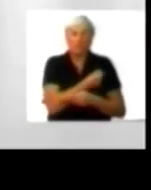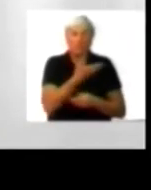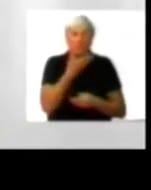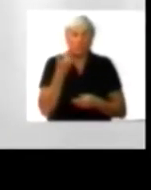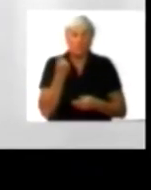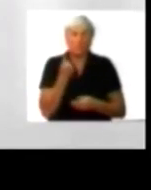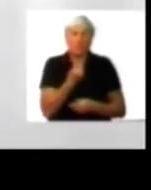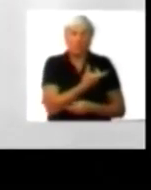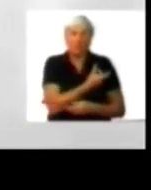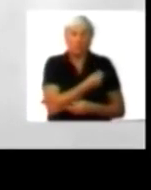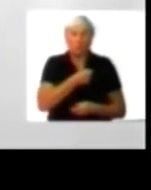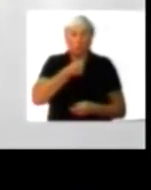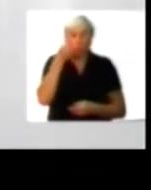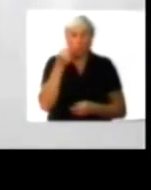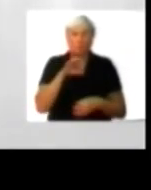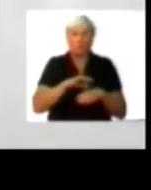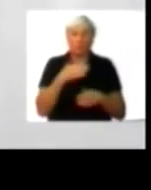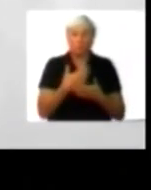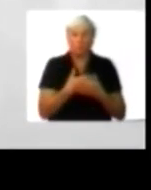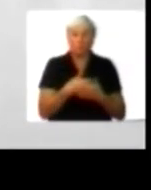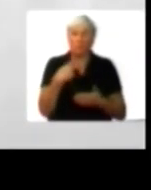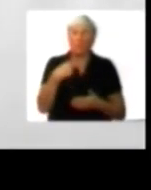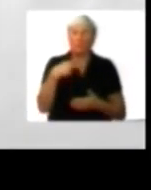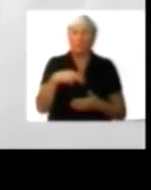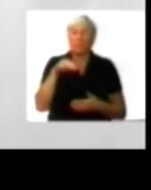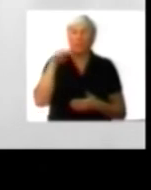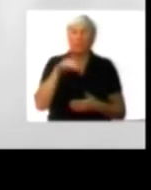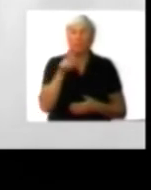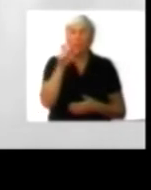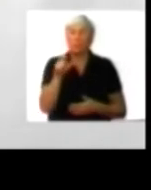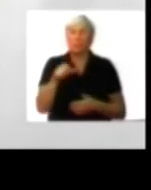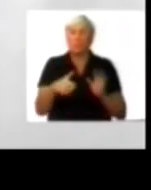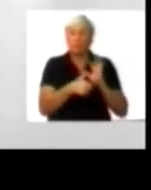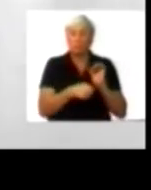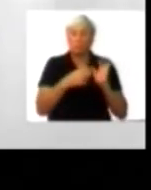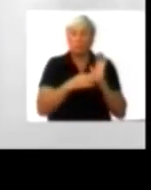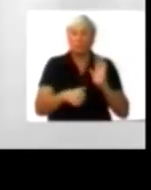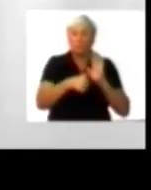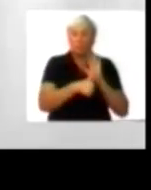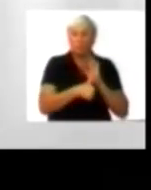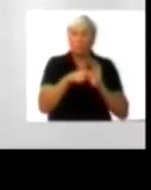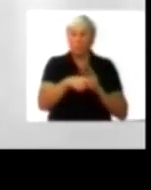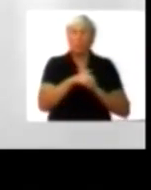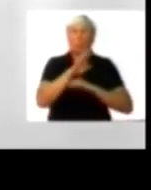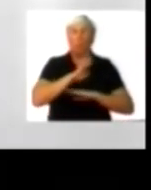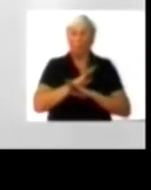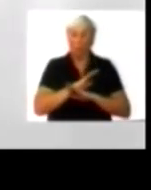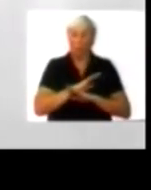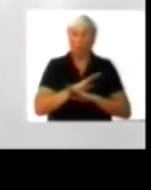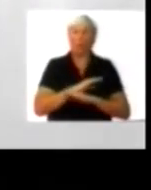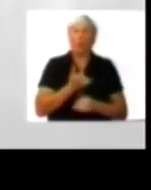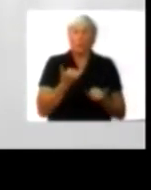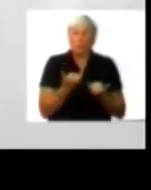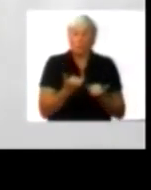ревакцинації дорослих захворіли близько 20 тисяч людей. 696 із них померли. Зараз рівень